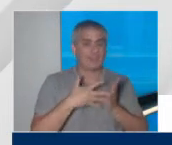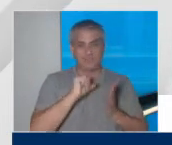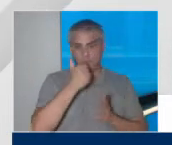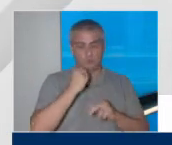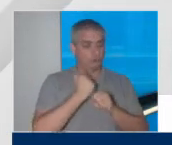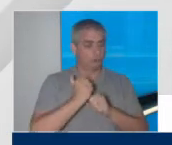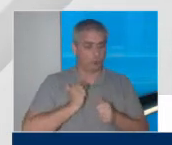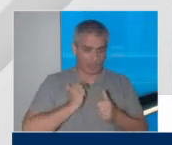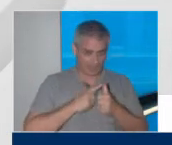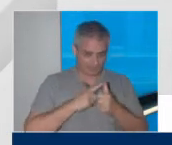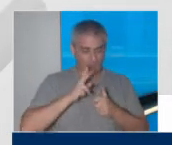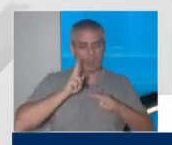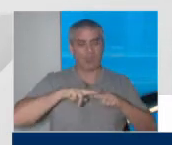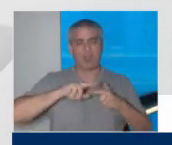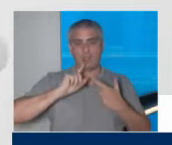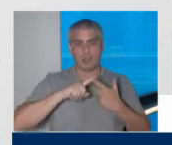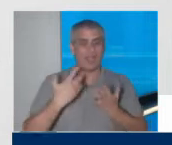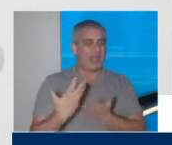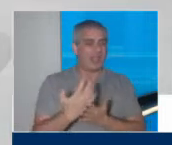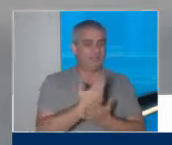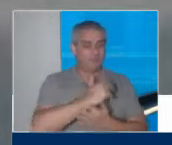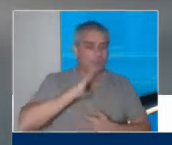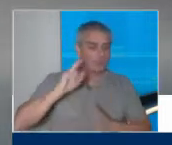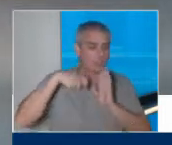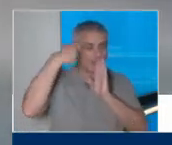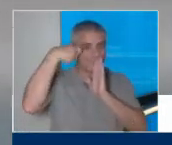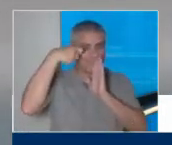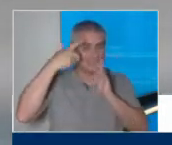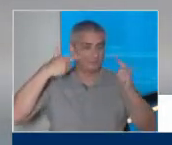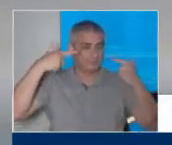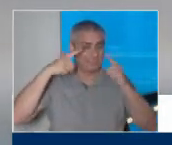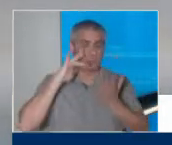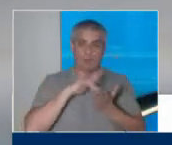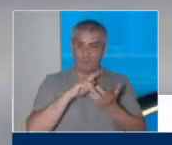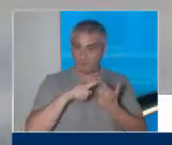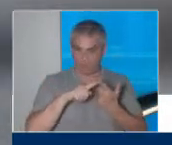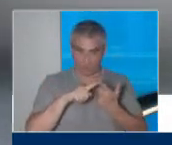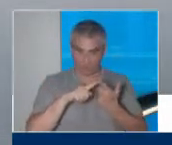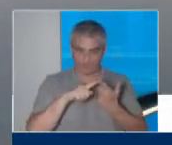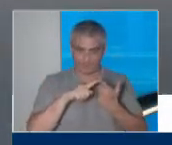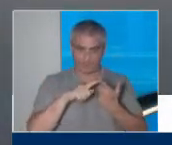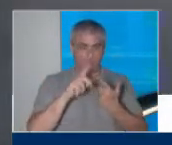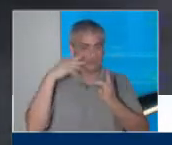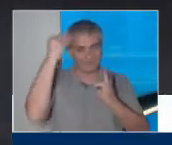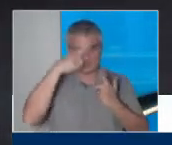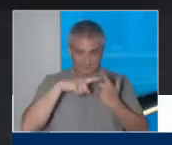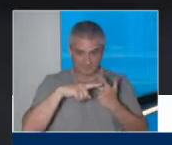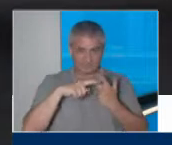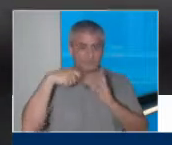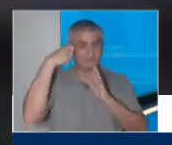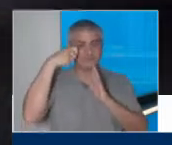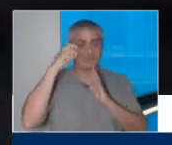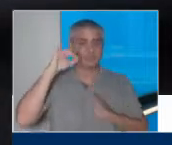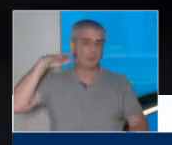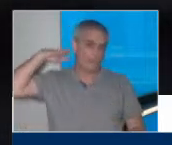שנעשה לחיילים, אחר כך אספו את כל הסרטים שצולמו במקום על ידי, על ידי הפלסטינים, את סרטי